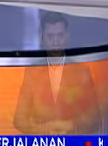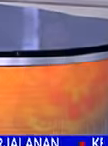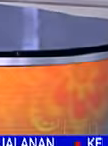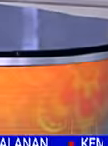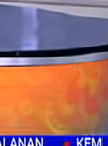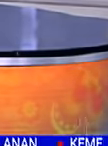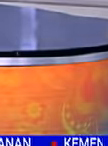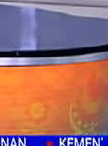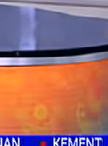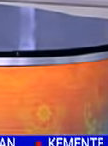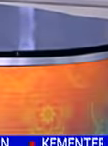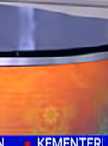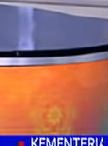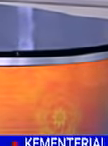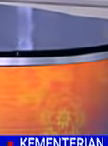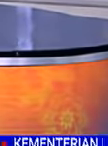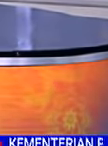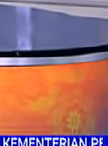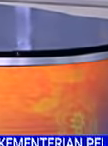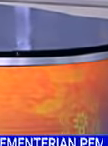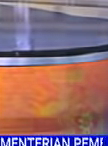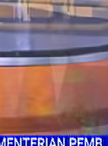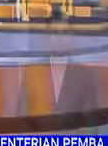Baik, terima kasih Zaida.